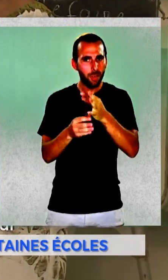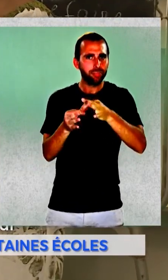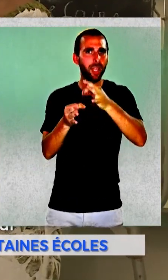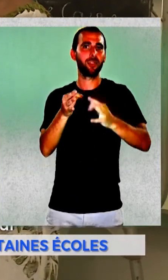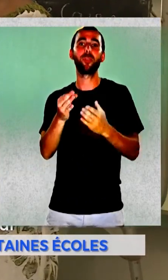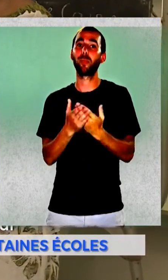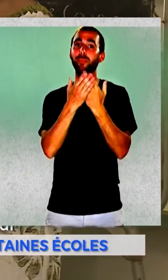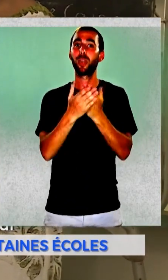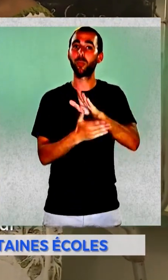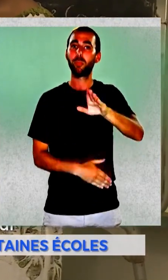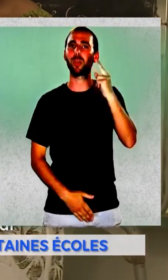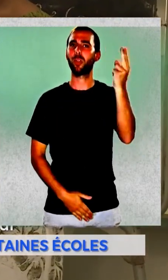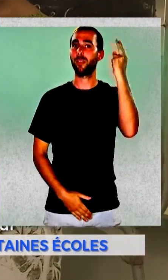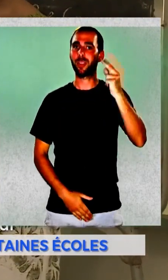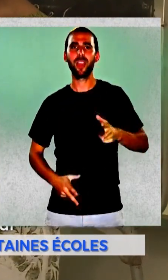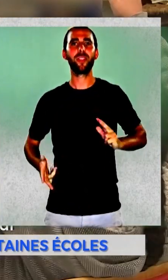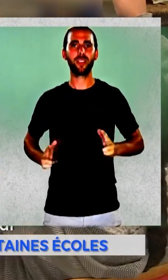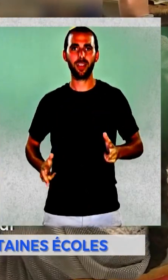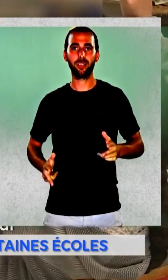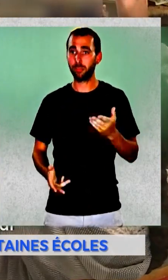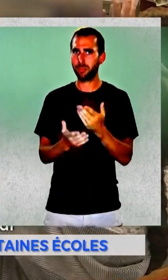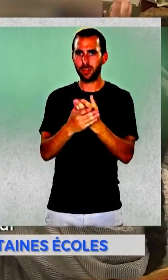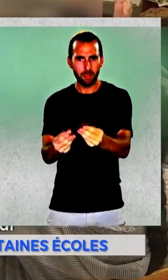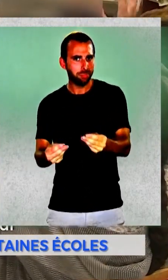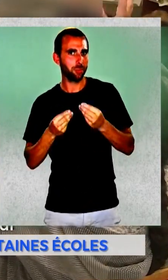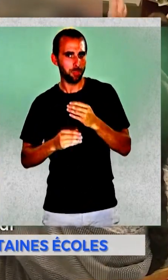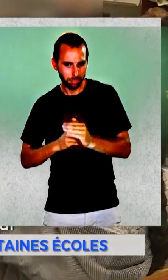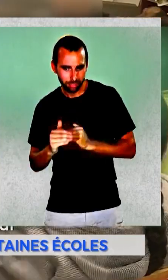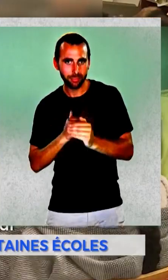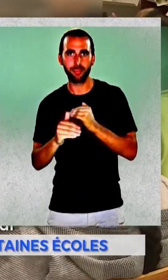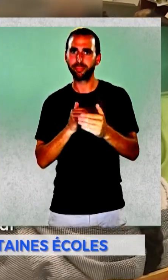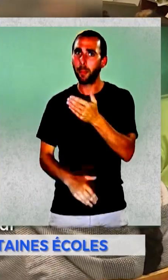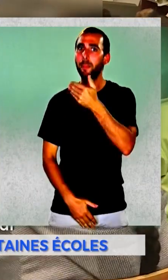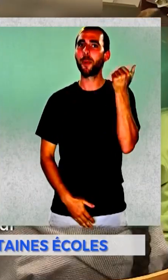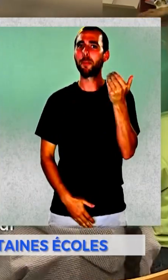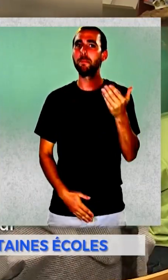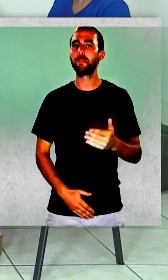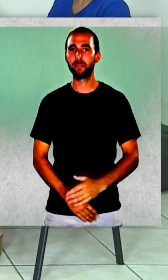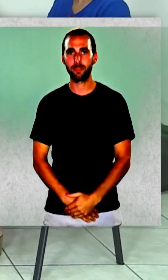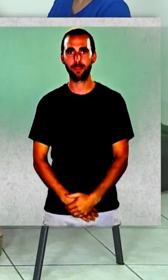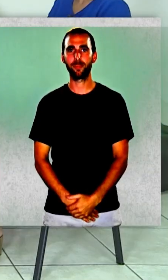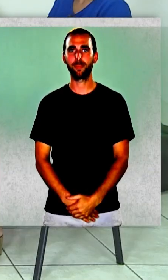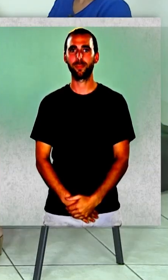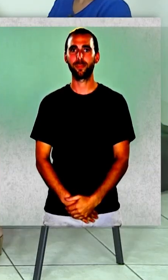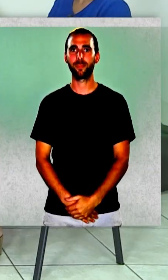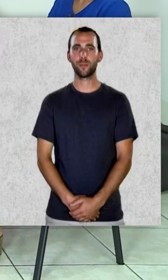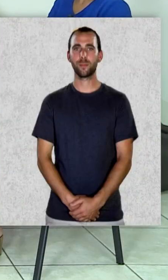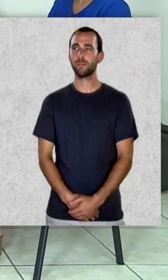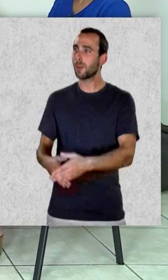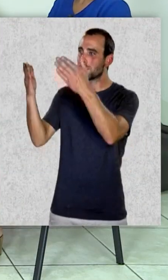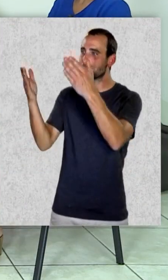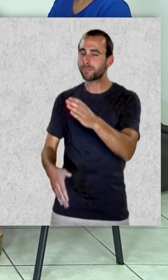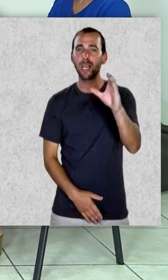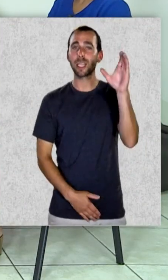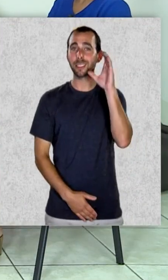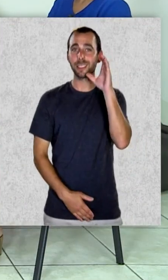une étude de l'Université du Texas. Cela leur permettrait de mieux se développer. Alors Cathy